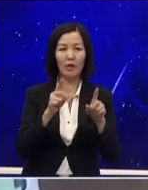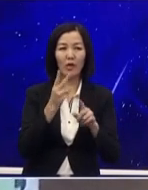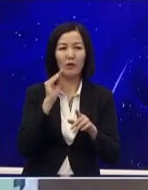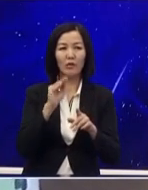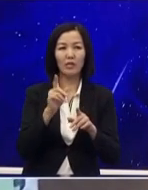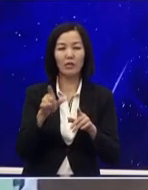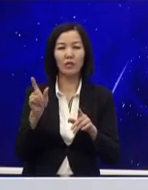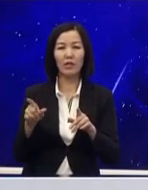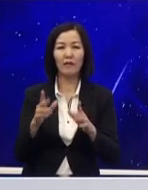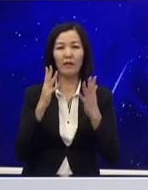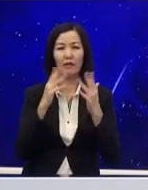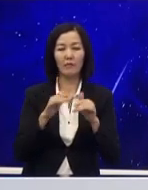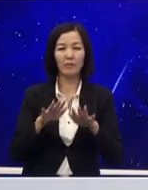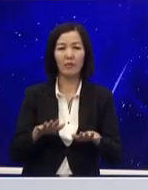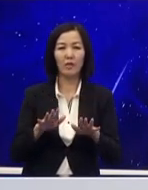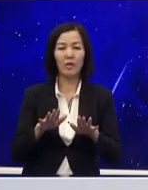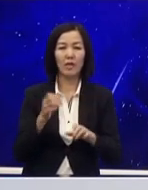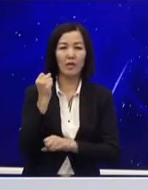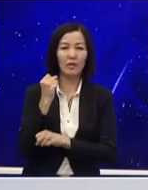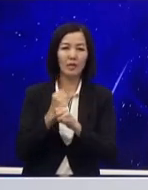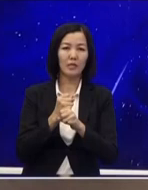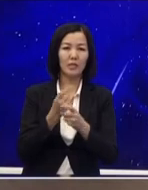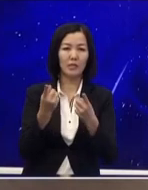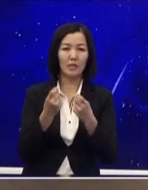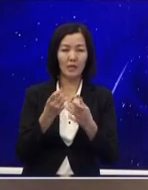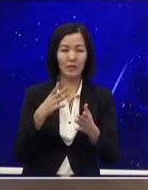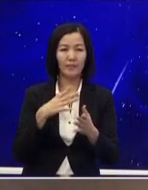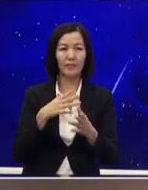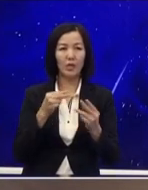2000 человек из числа местного населения нашли для себя работу.